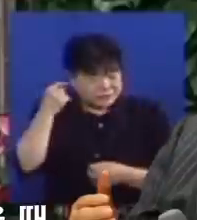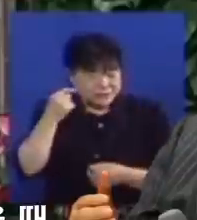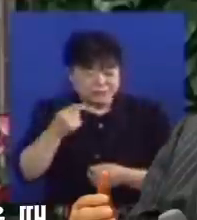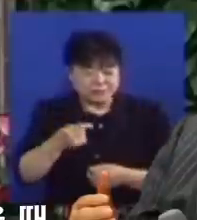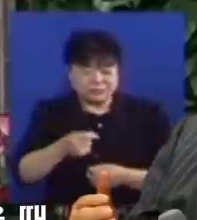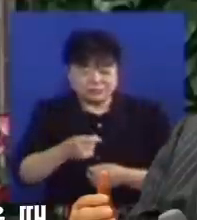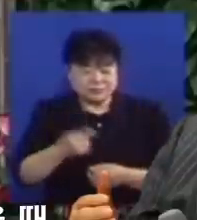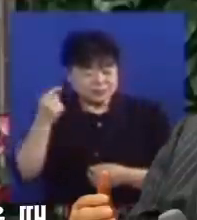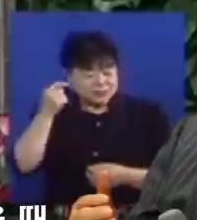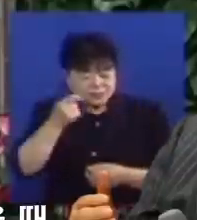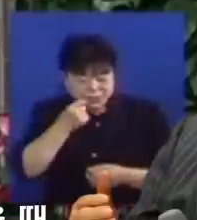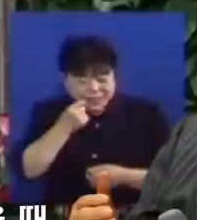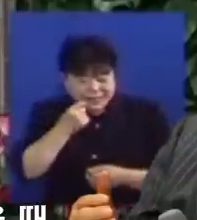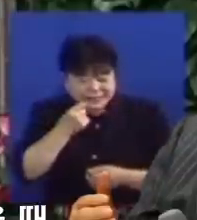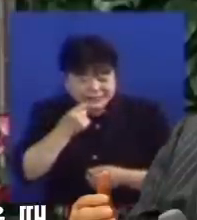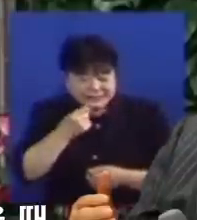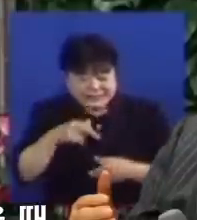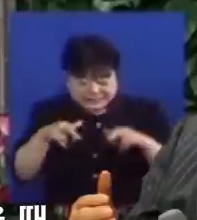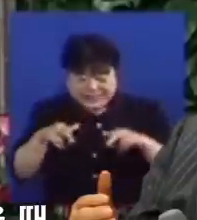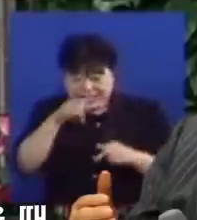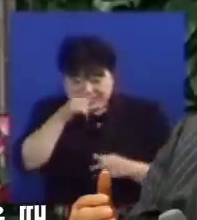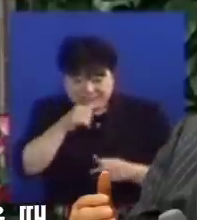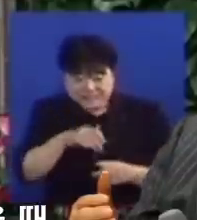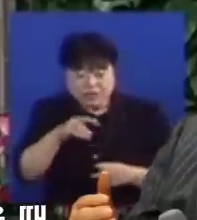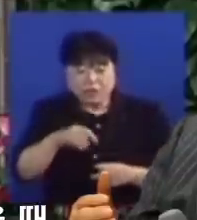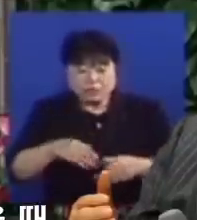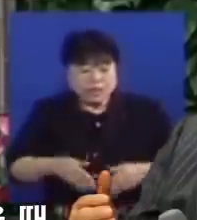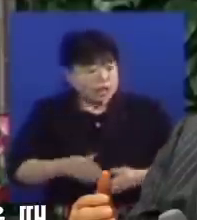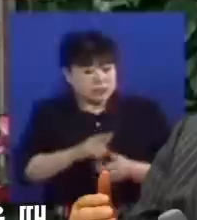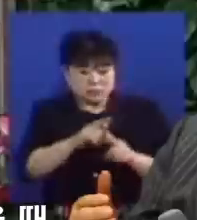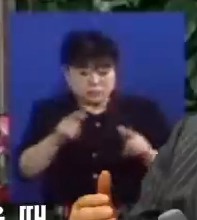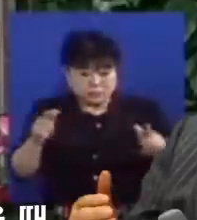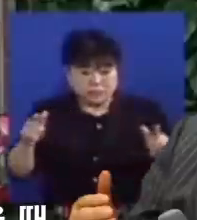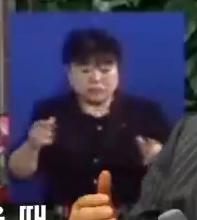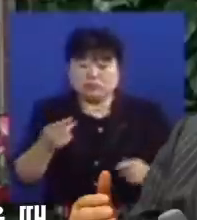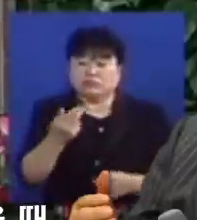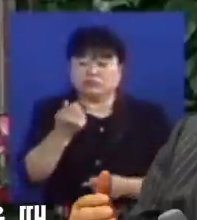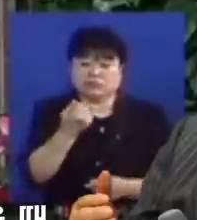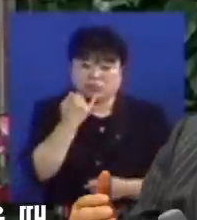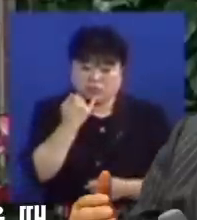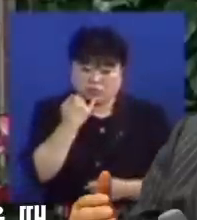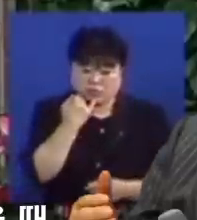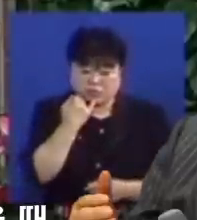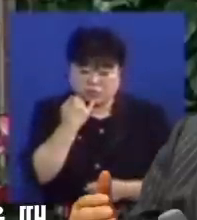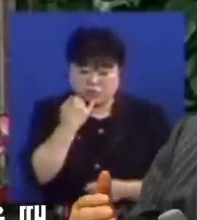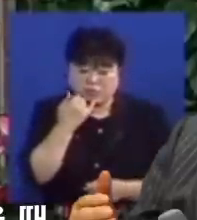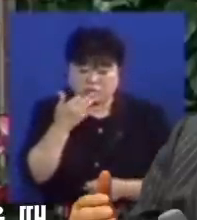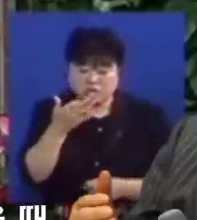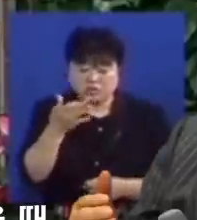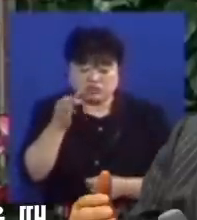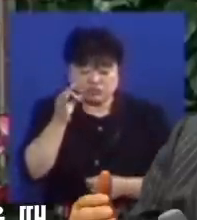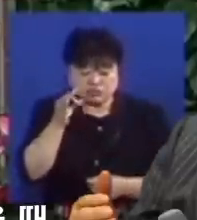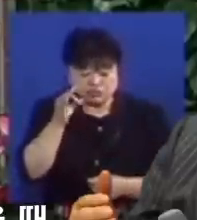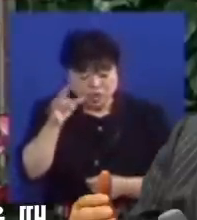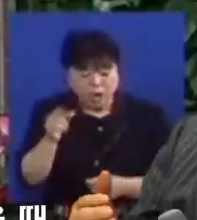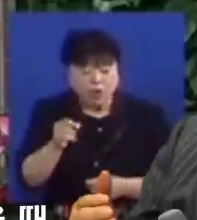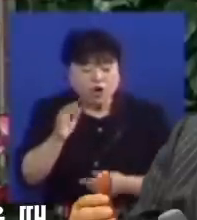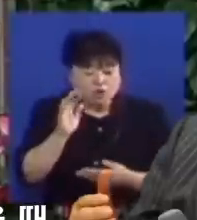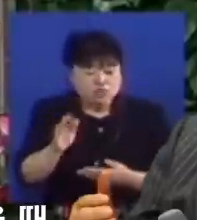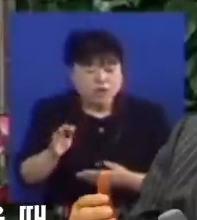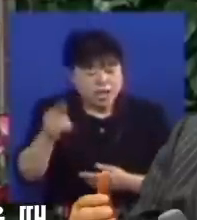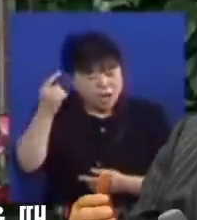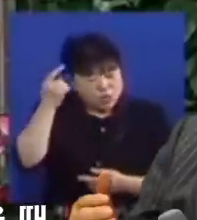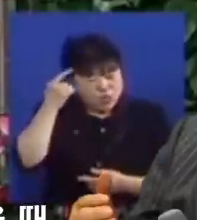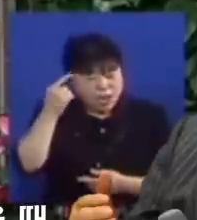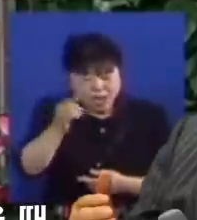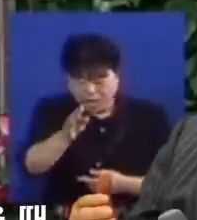복수장애자였었습니다. 그러나 그녀가 처음부터 장애를 갖고 태어난 것은 아니었습니다. 생후 19개월 만에 뇌 척수막염을